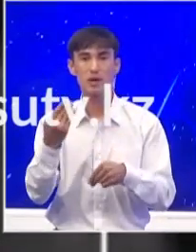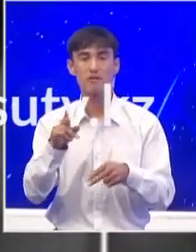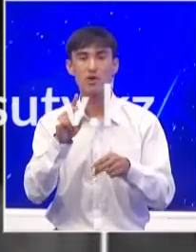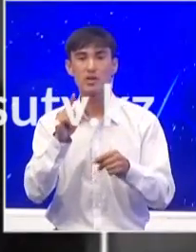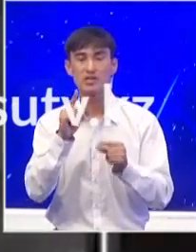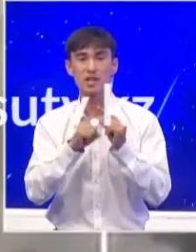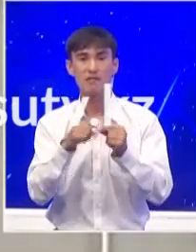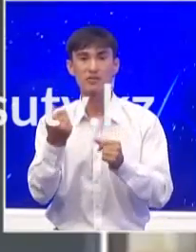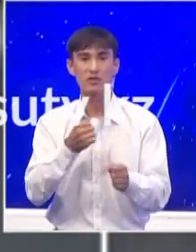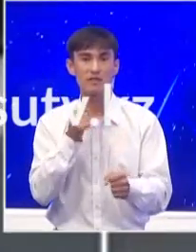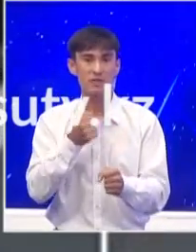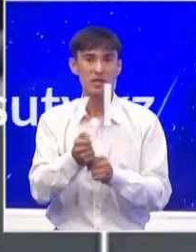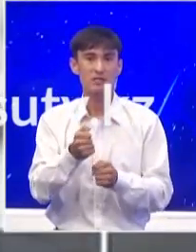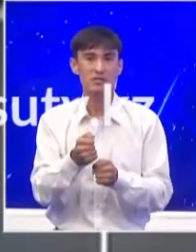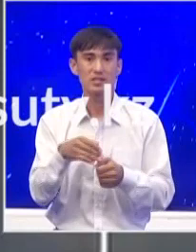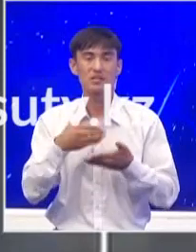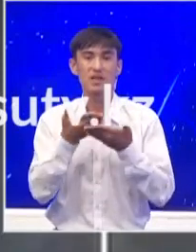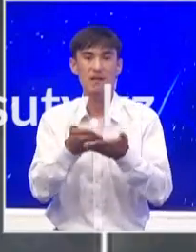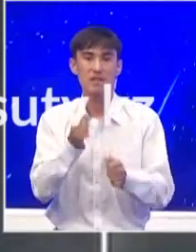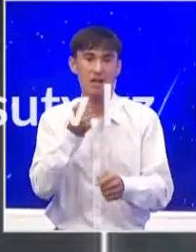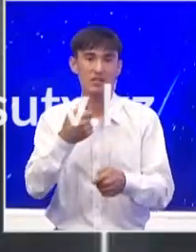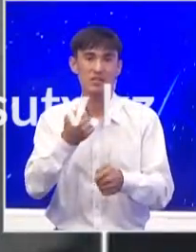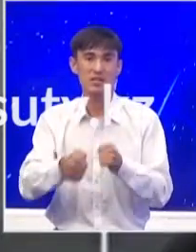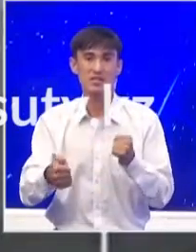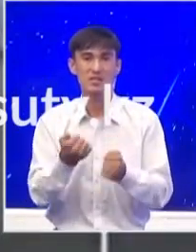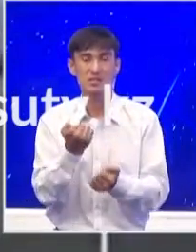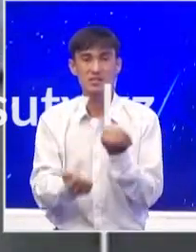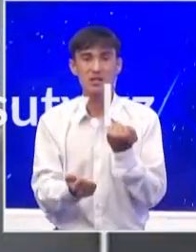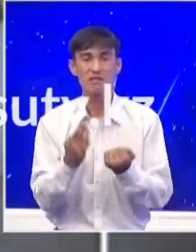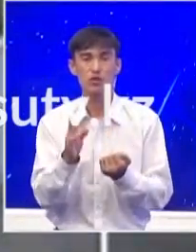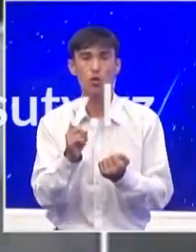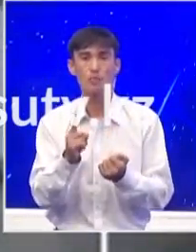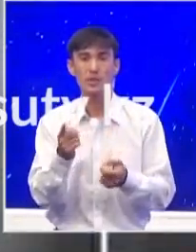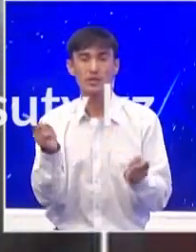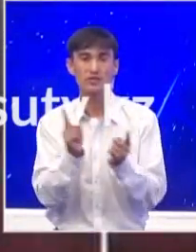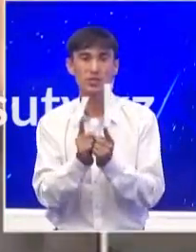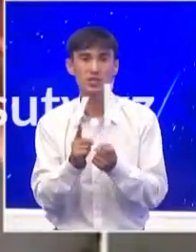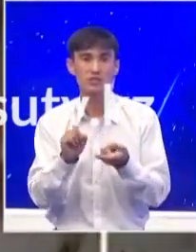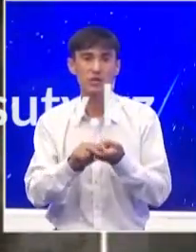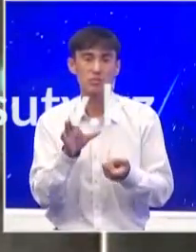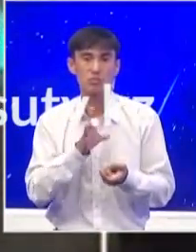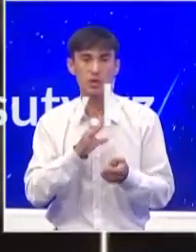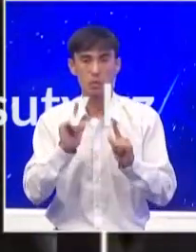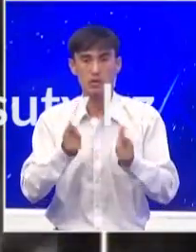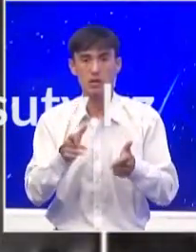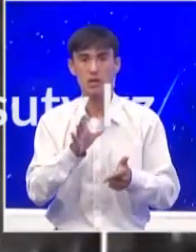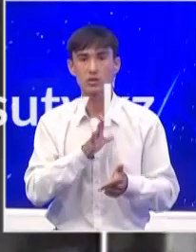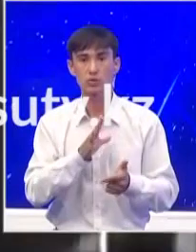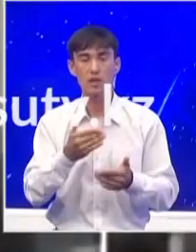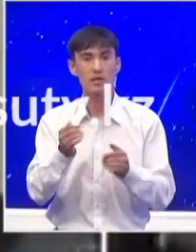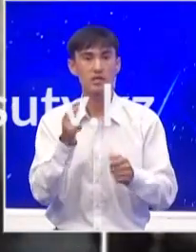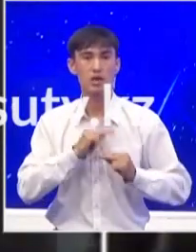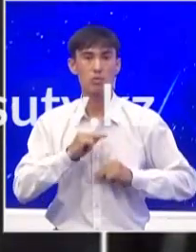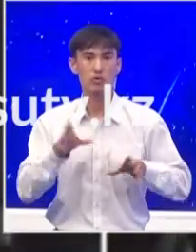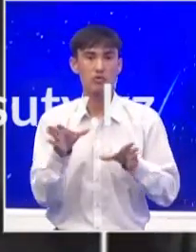шантажировала что заявит об изнасиловании однако парень утверждает что интимная связь состоялось по обоюдному согласию они даже